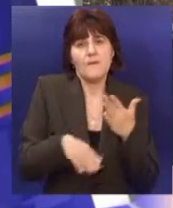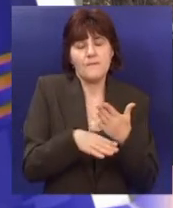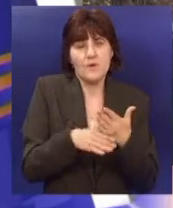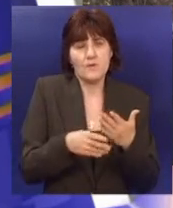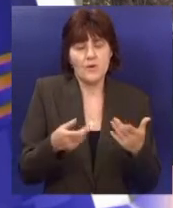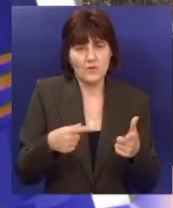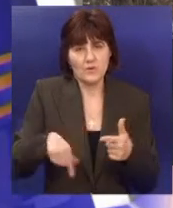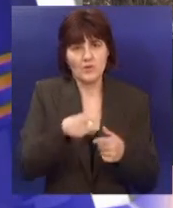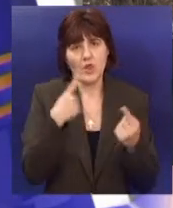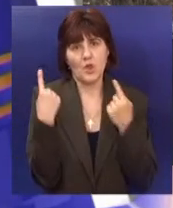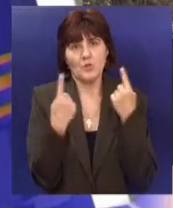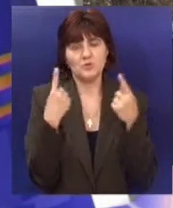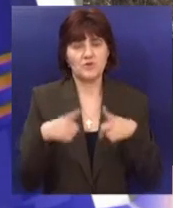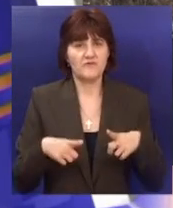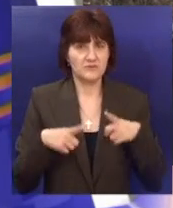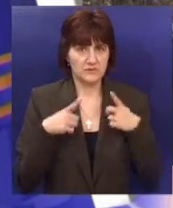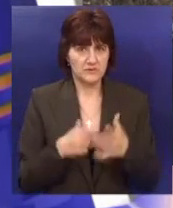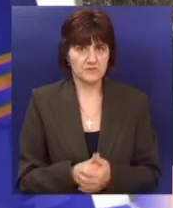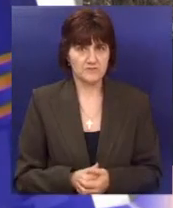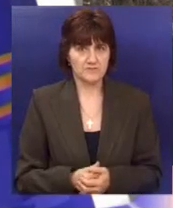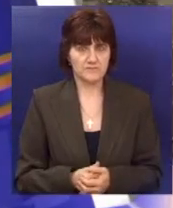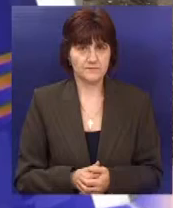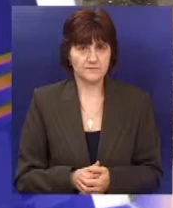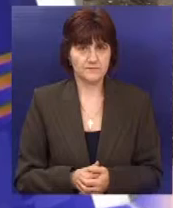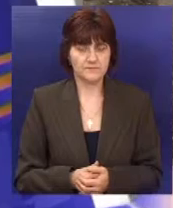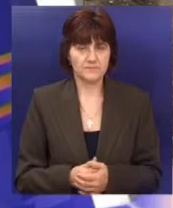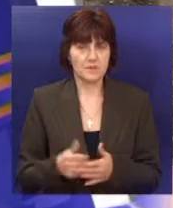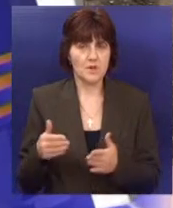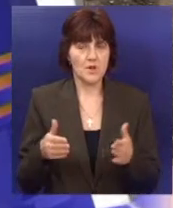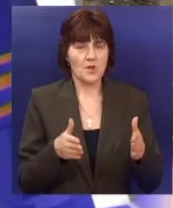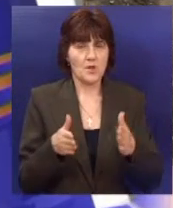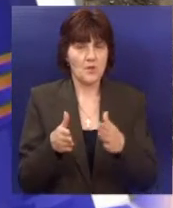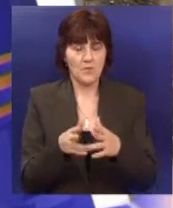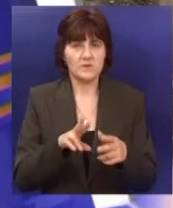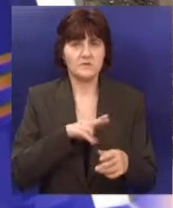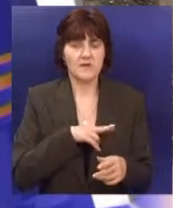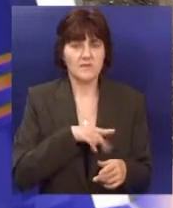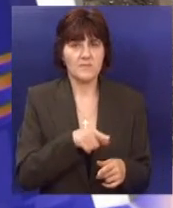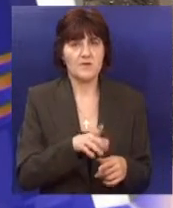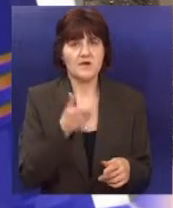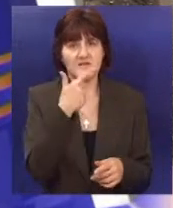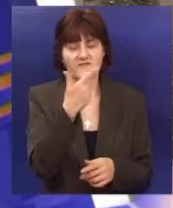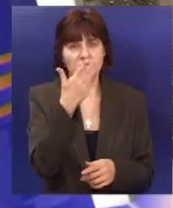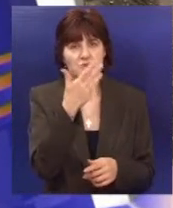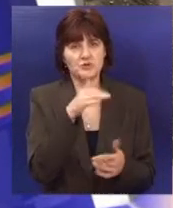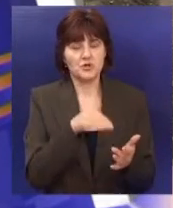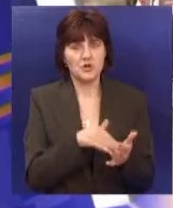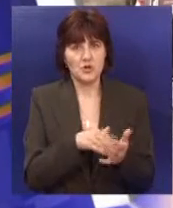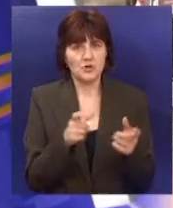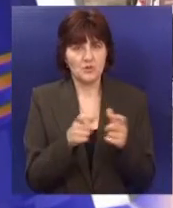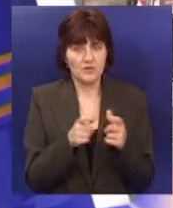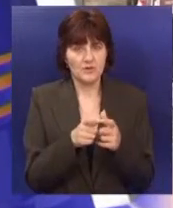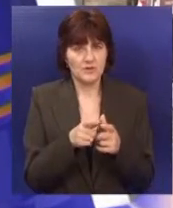stvori dobre infrastrukturne uslove i uslove života u selu. Ulica je asfaltirana po programu izgradnje 24